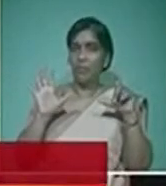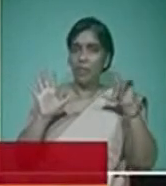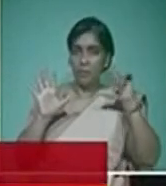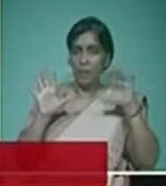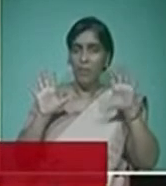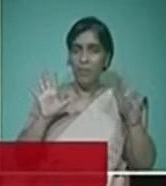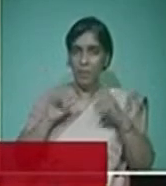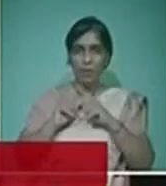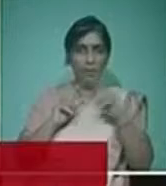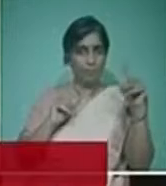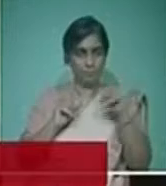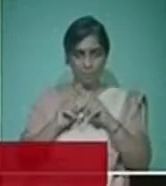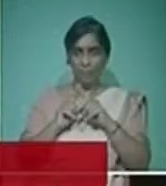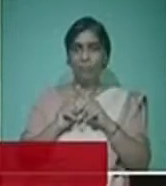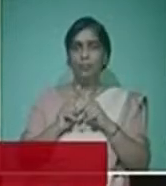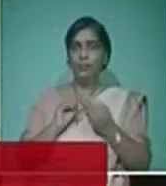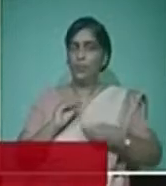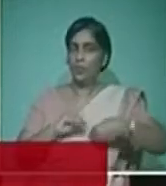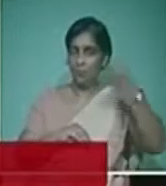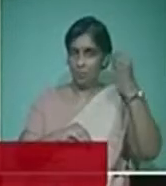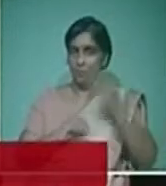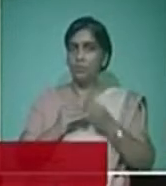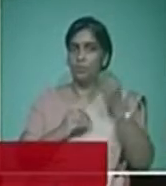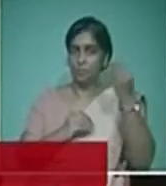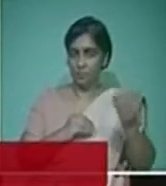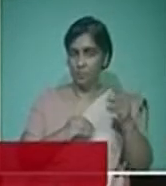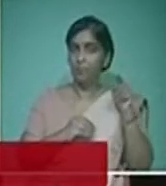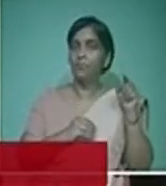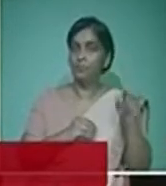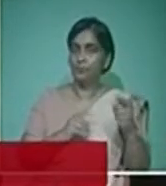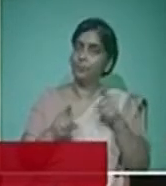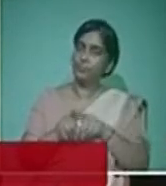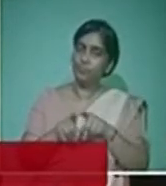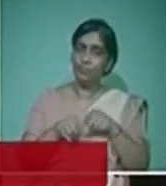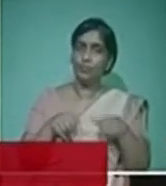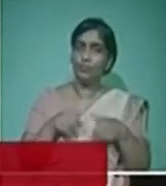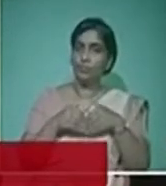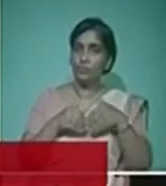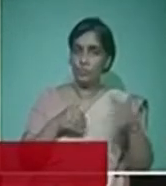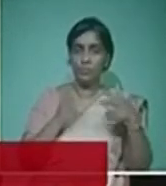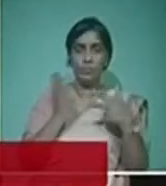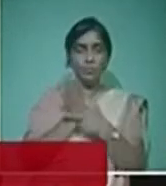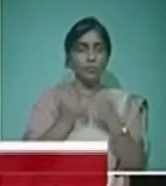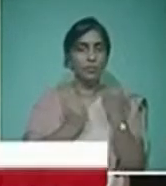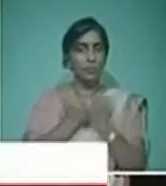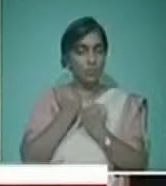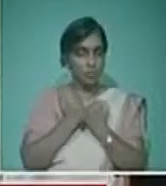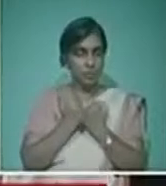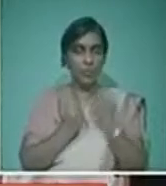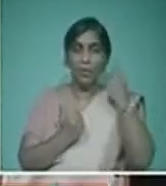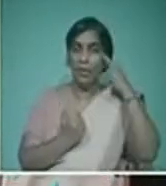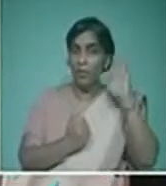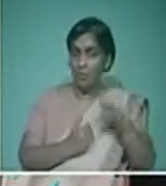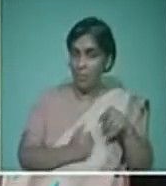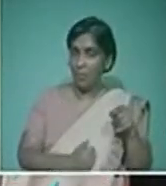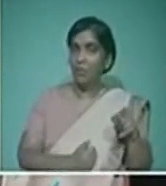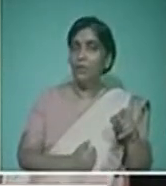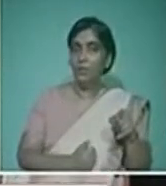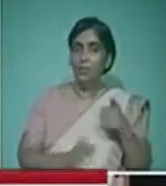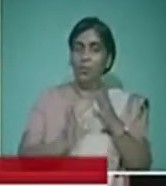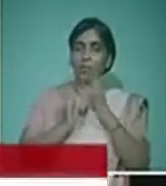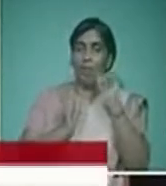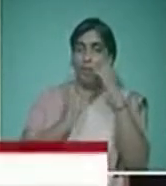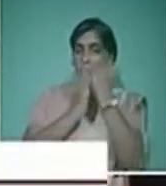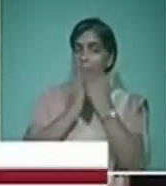7500ක් අතර ප්‍රමාණයකින් වැඩි කර ලබා දෙනවා. එයට අමතරව මෙතෙක් සමුදියේ ලබා ගැනීමේ අපේක්ෂාවෙන් පොරොත්තු